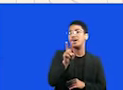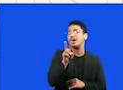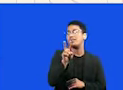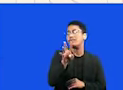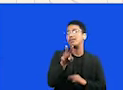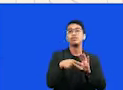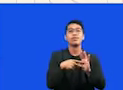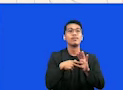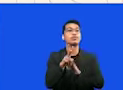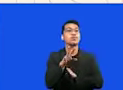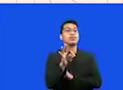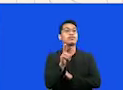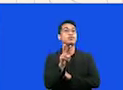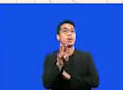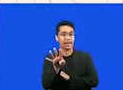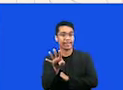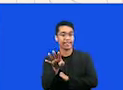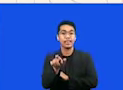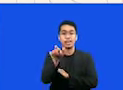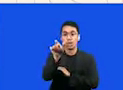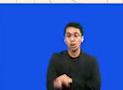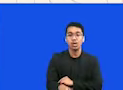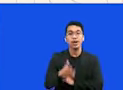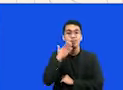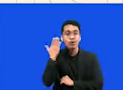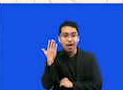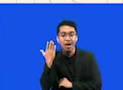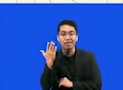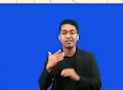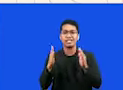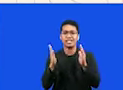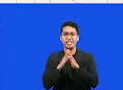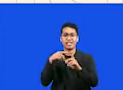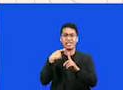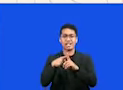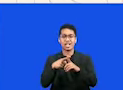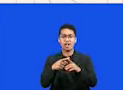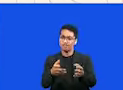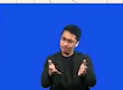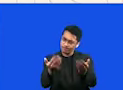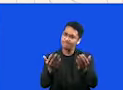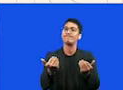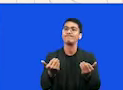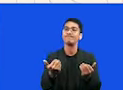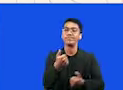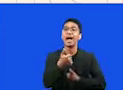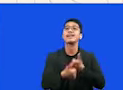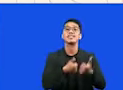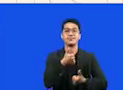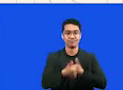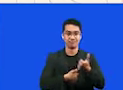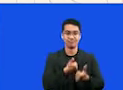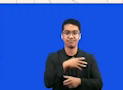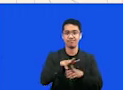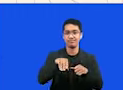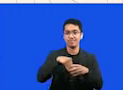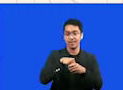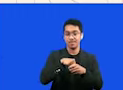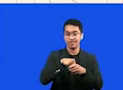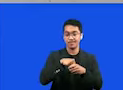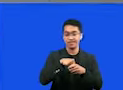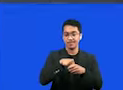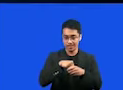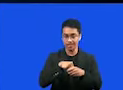bahwasanya orang muda ini disapa oleh Gereja untuk terlibat aktif dan dalam